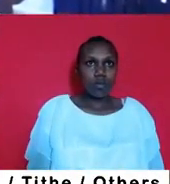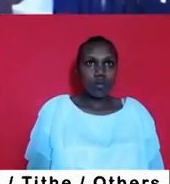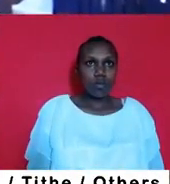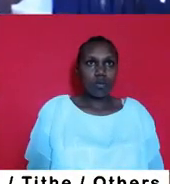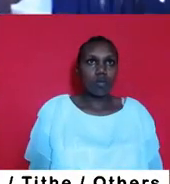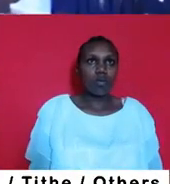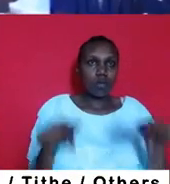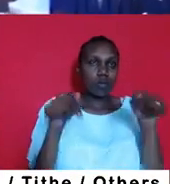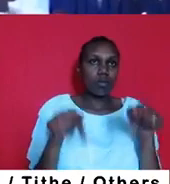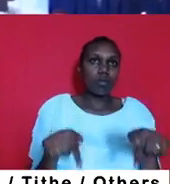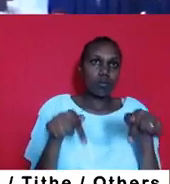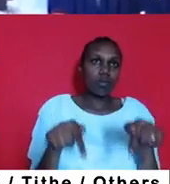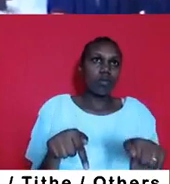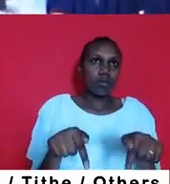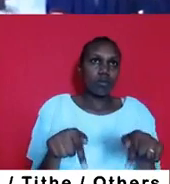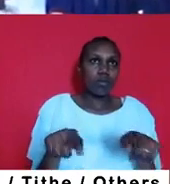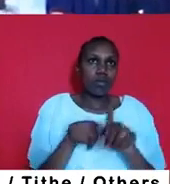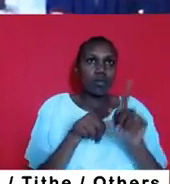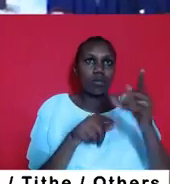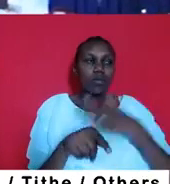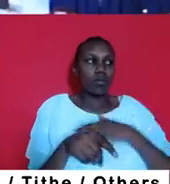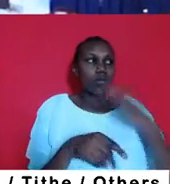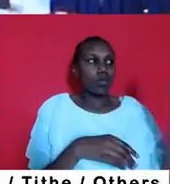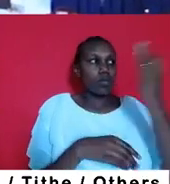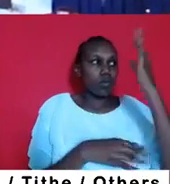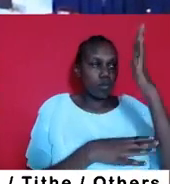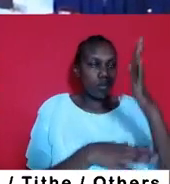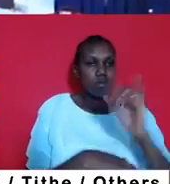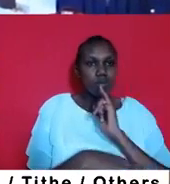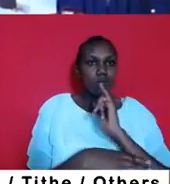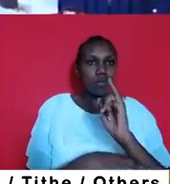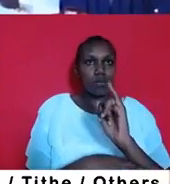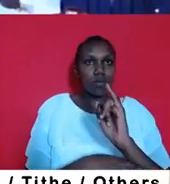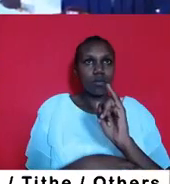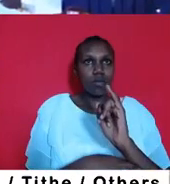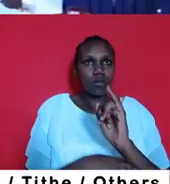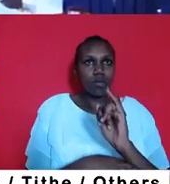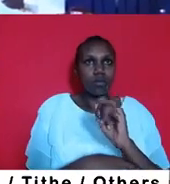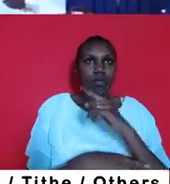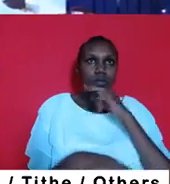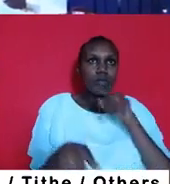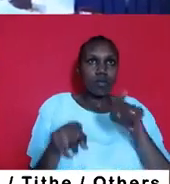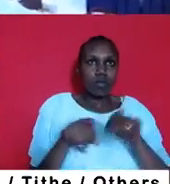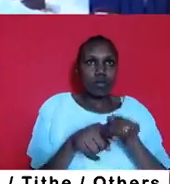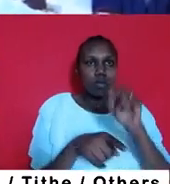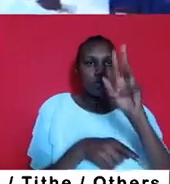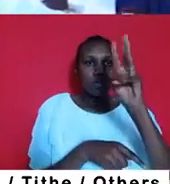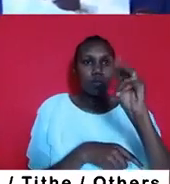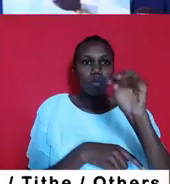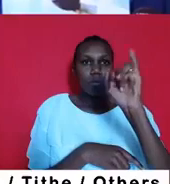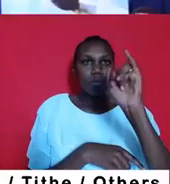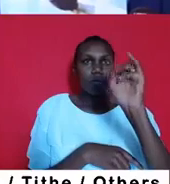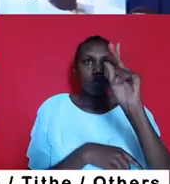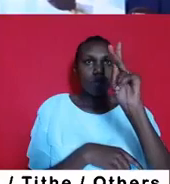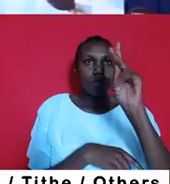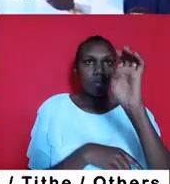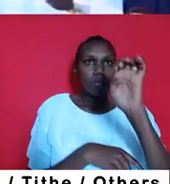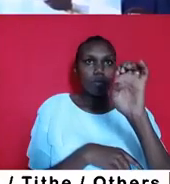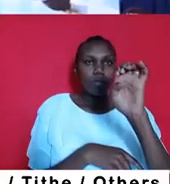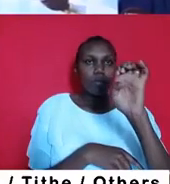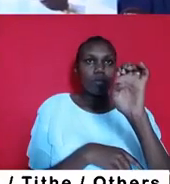Siku ya leo mhubiri wetu ni ndugu yetu mchungaji Michael.